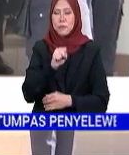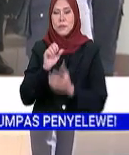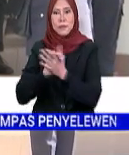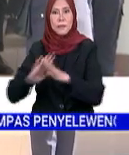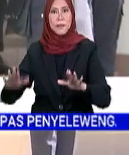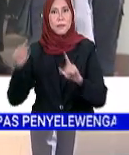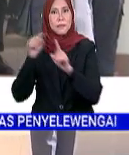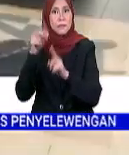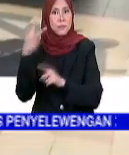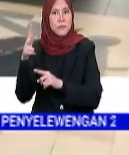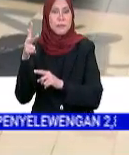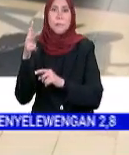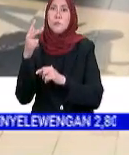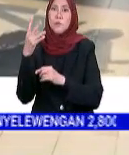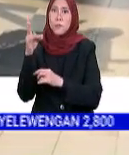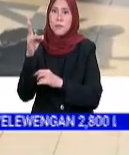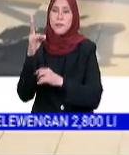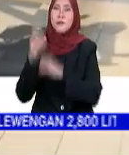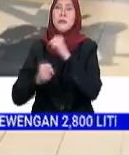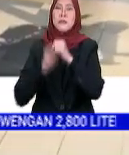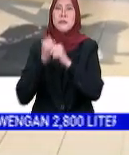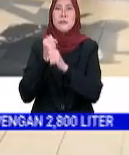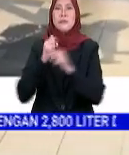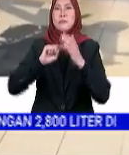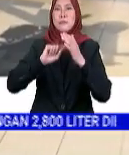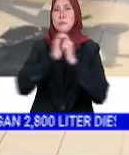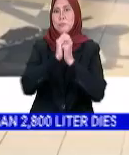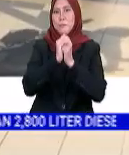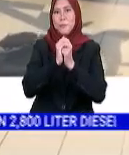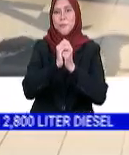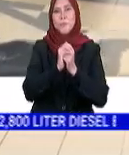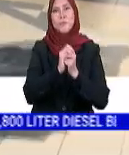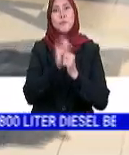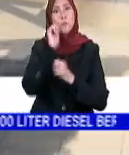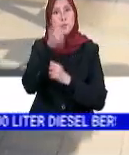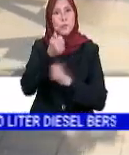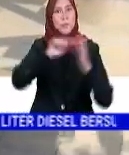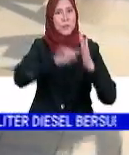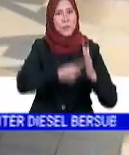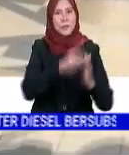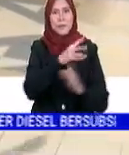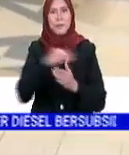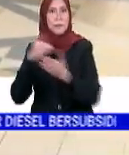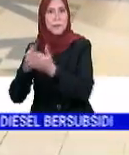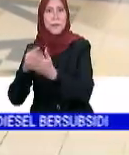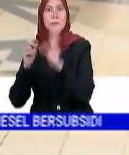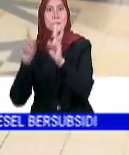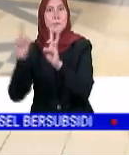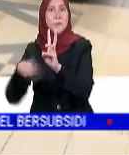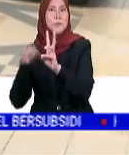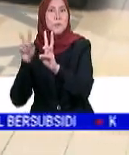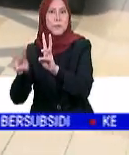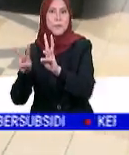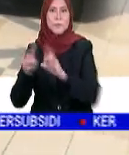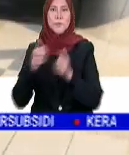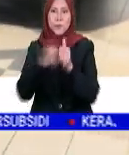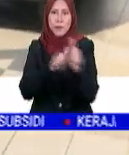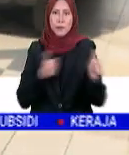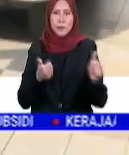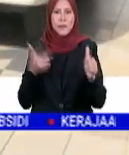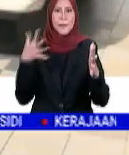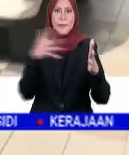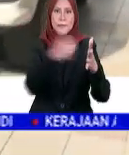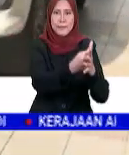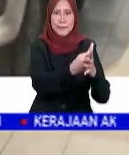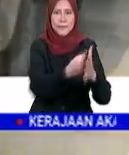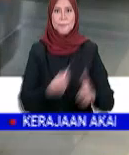ke-17 Sebenarnya tahun baru China yang memulai so hingga enam Febri 12 kawasan dikenal pasti kerap berlaku Naas